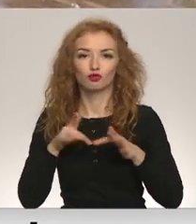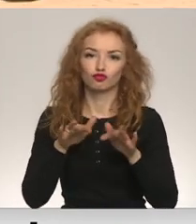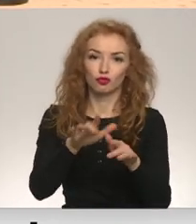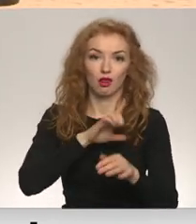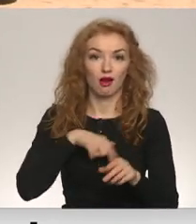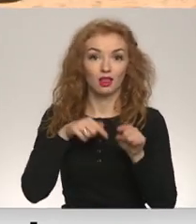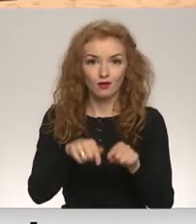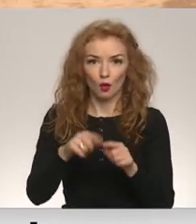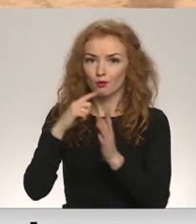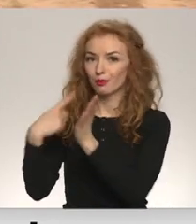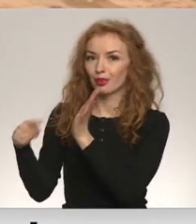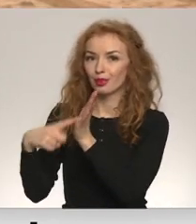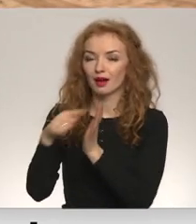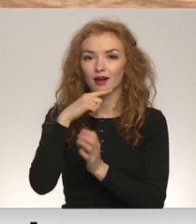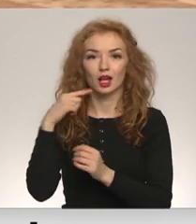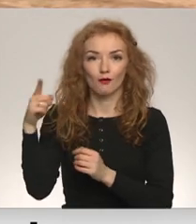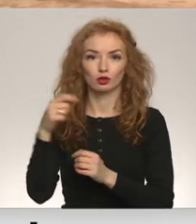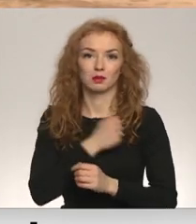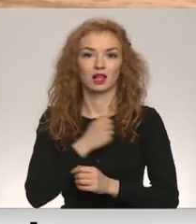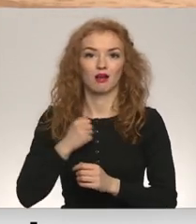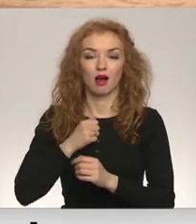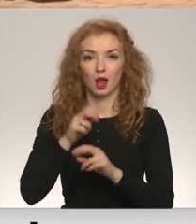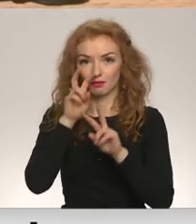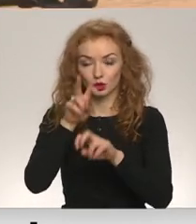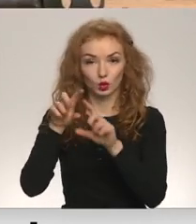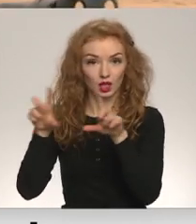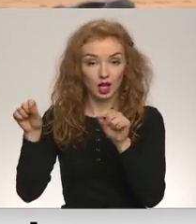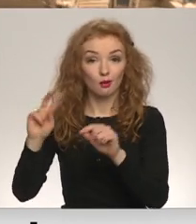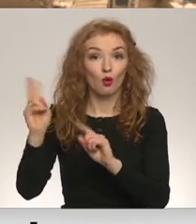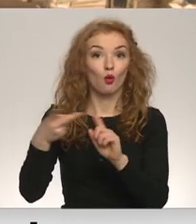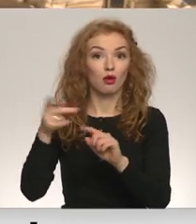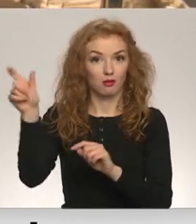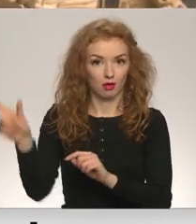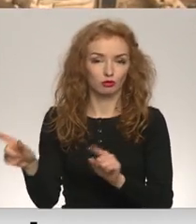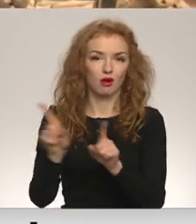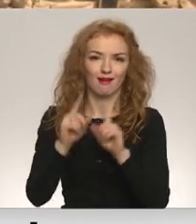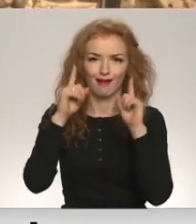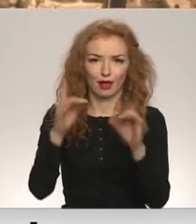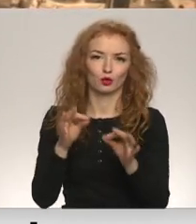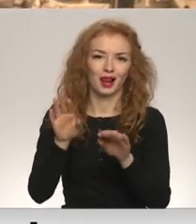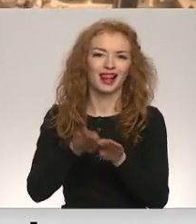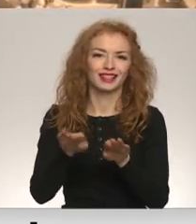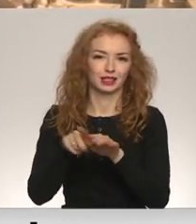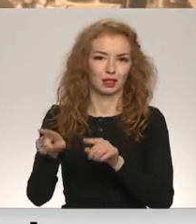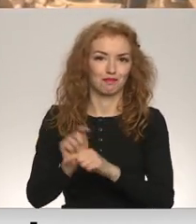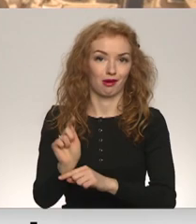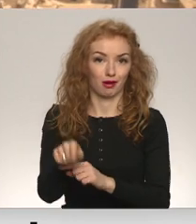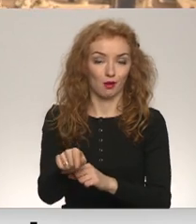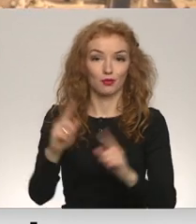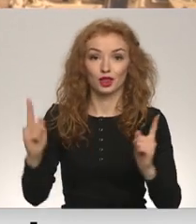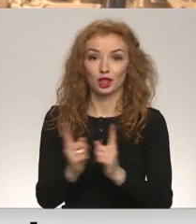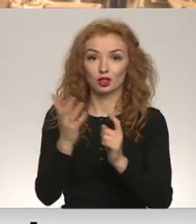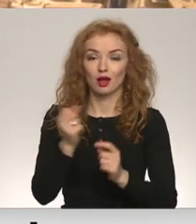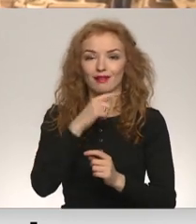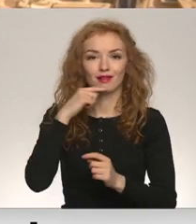nodevis šo informāciju Krievijas militārajam izlūkdienestam. Arī otru personu tur aizdomās par līdzīgiem pārkāpumiem. Tikšanās ar